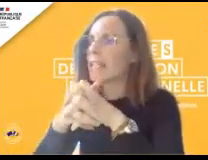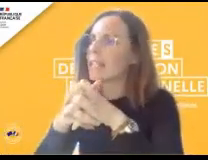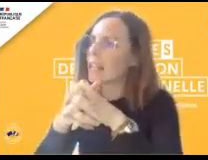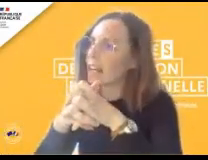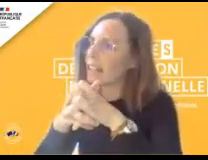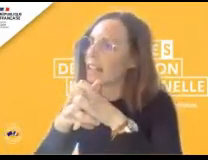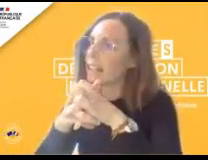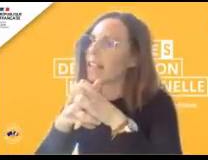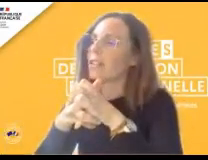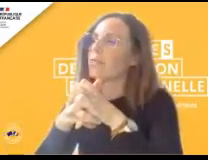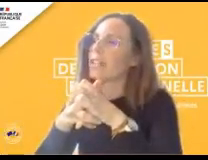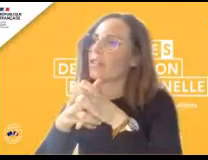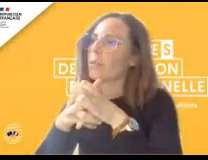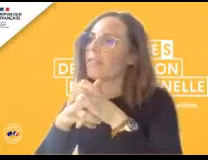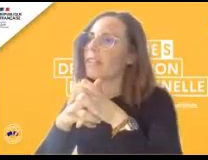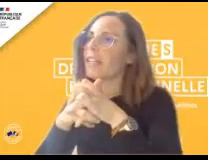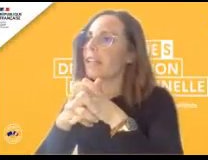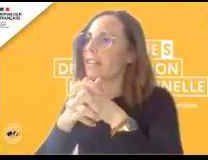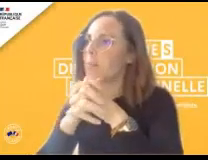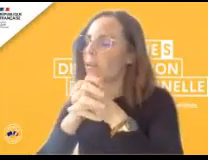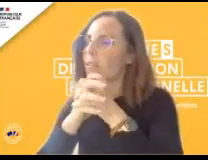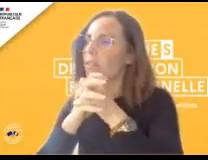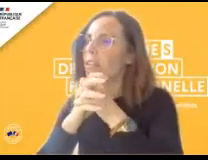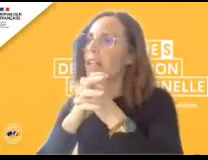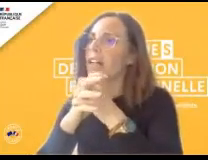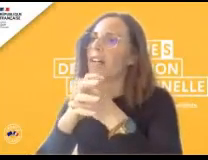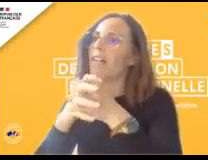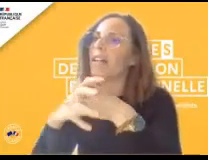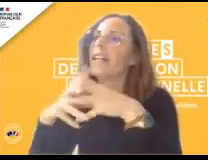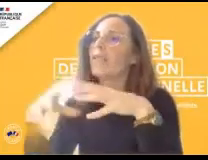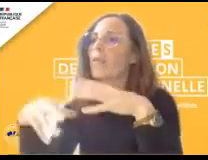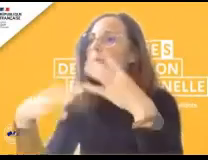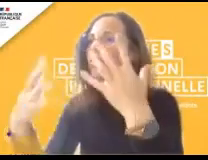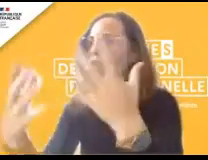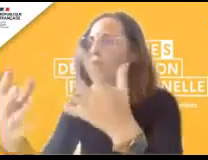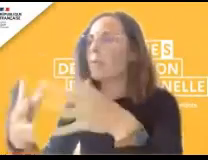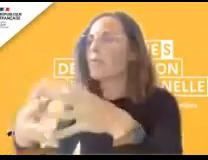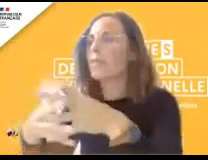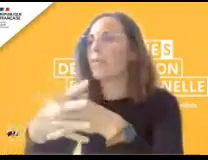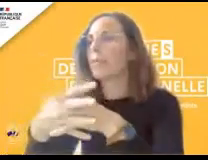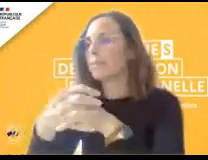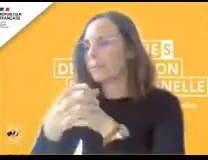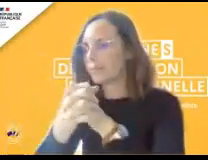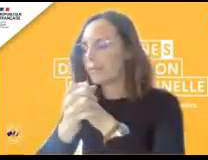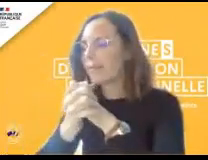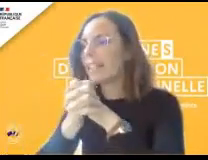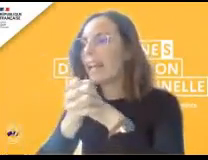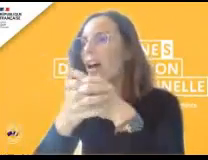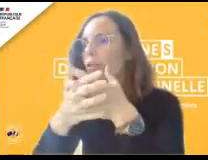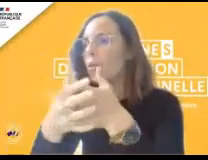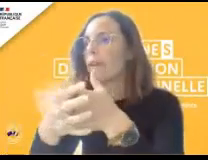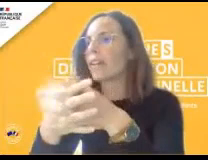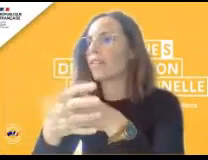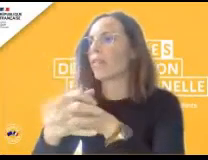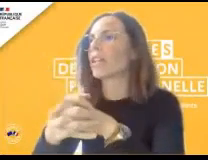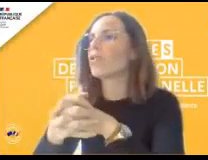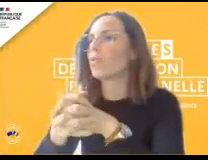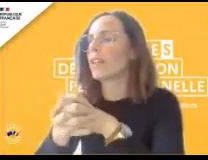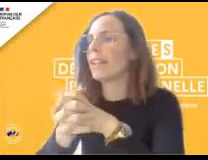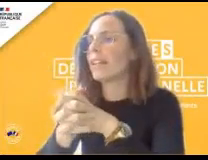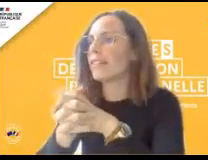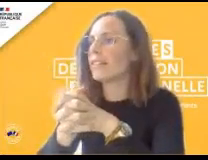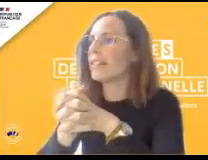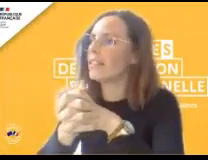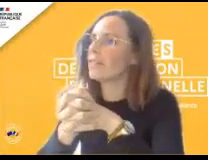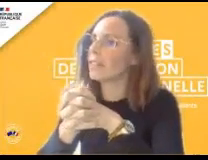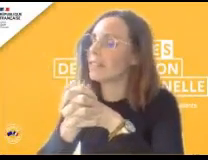occupés, salariés du secteur privé et indépendants, là, il y a eu un petit changement puisque il y a un opérateur